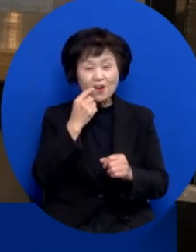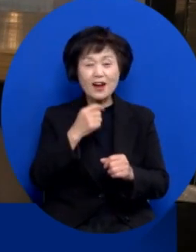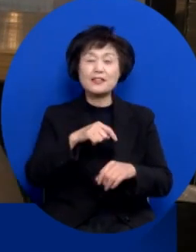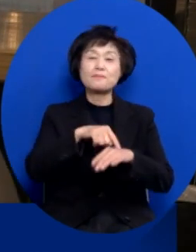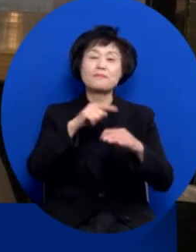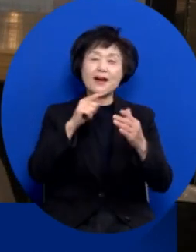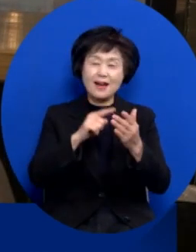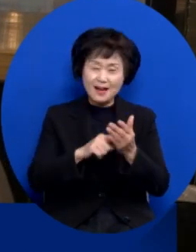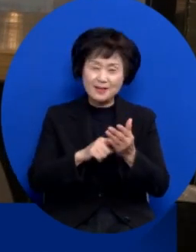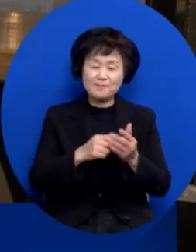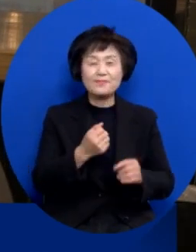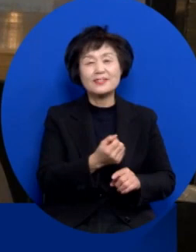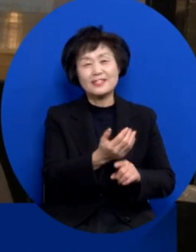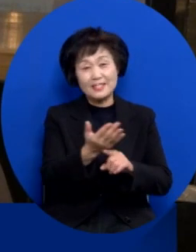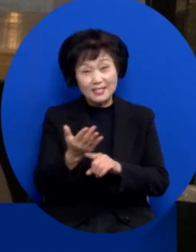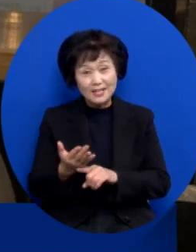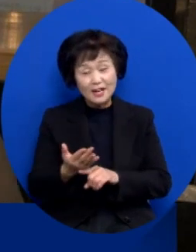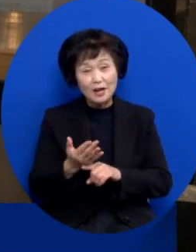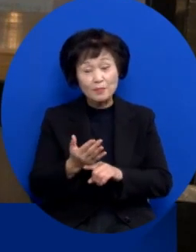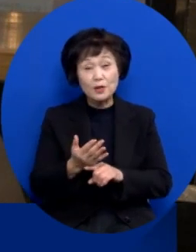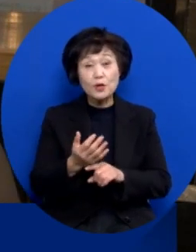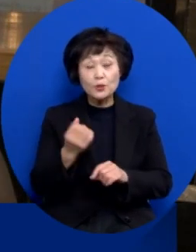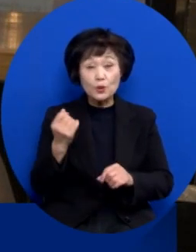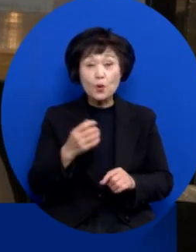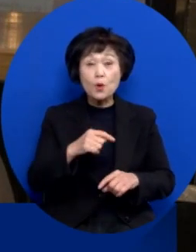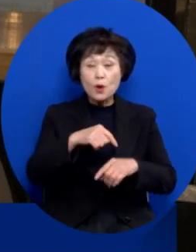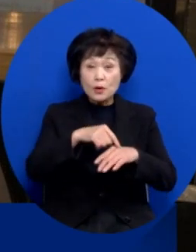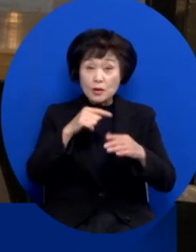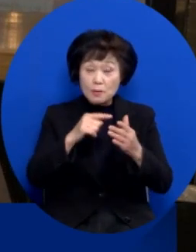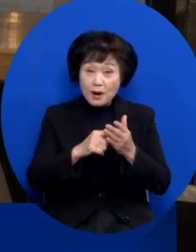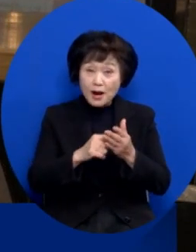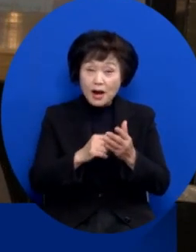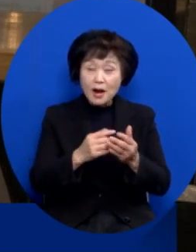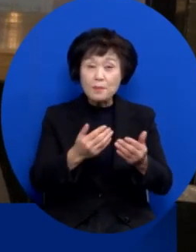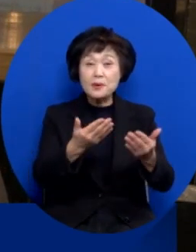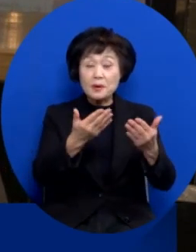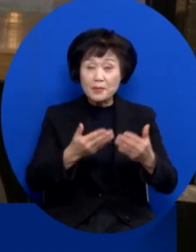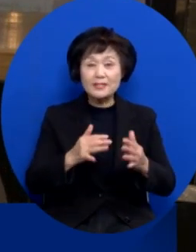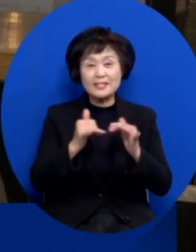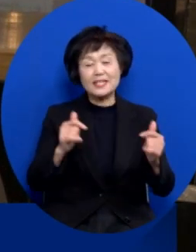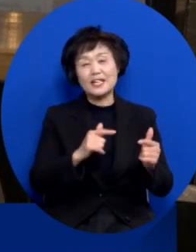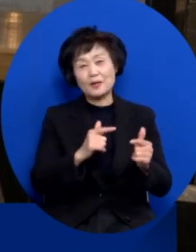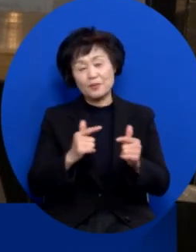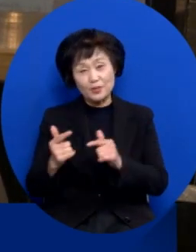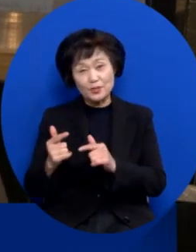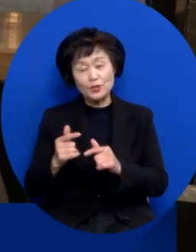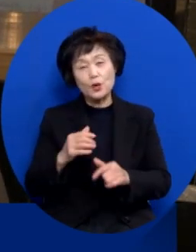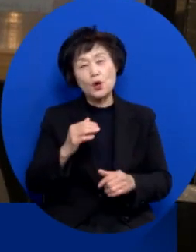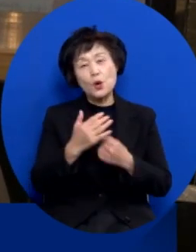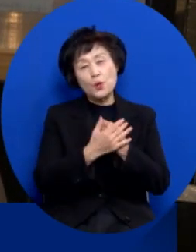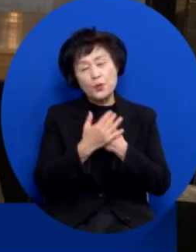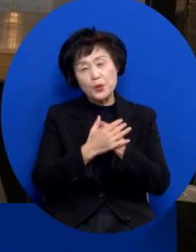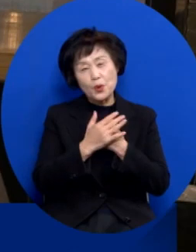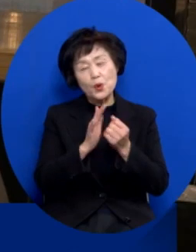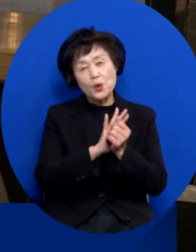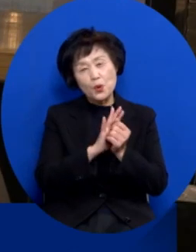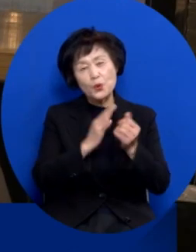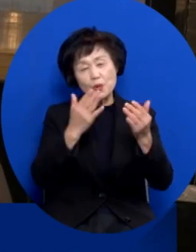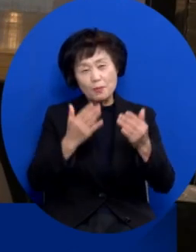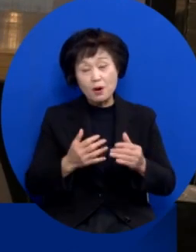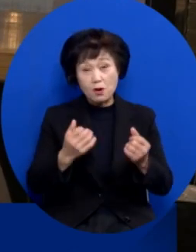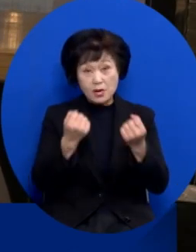생각하고 또 그분들도 그렇게 산타 프로젝트를 통해서 위로를 받고 힘을